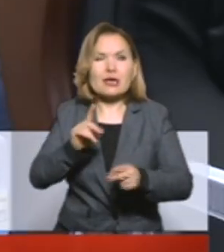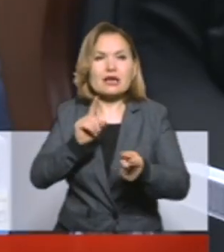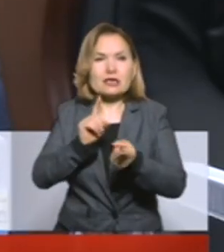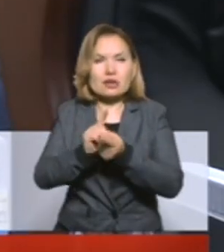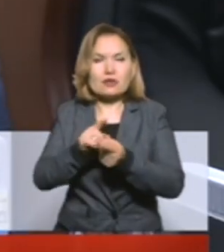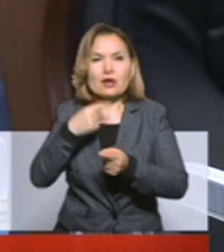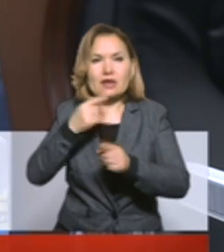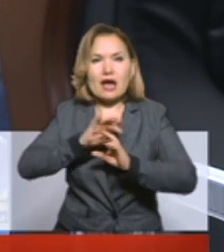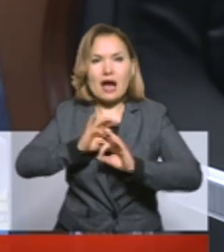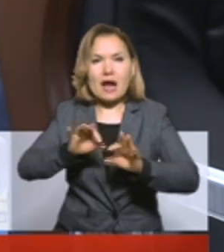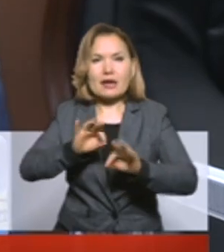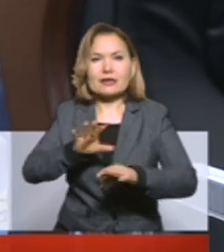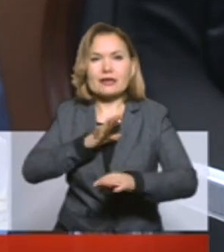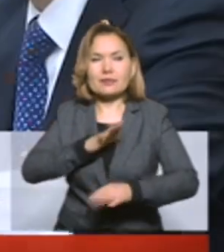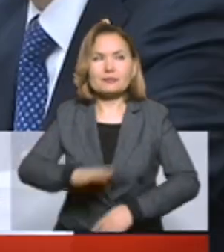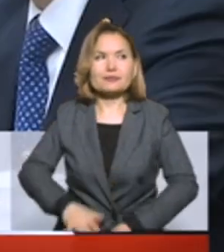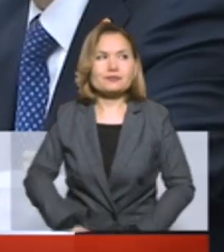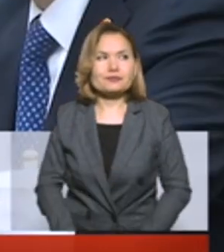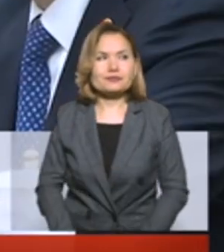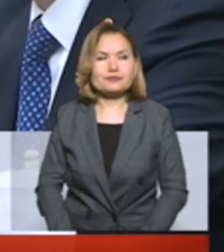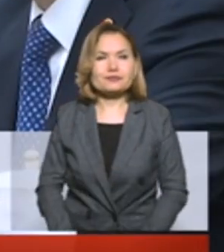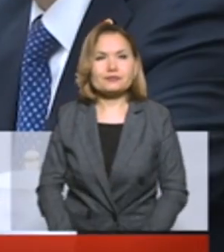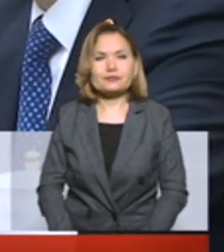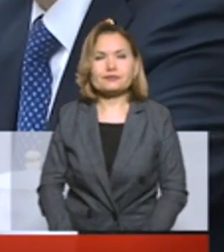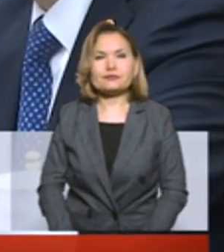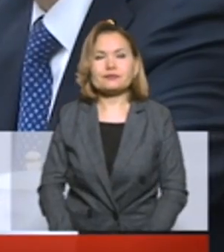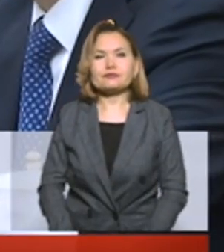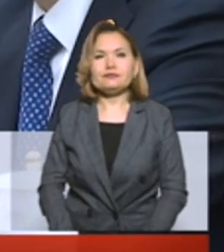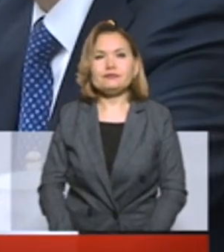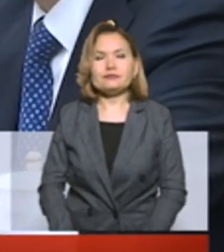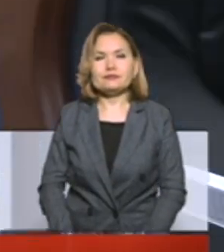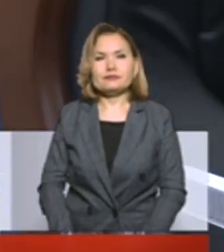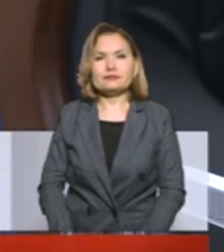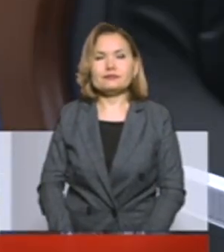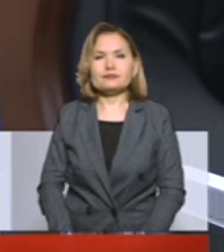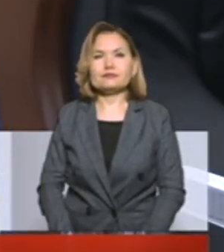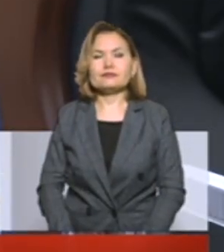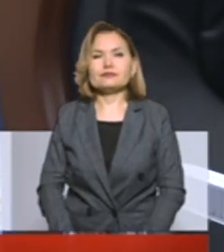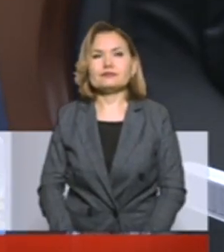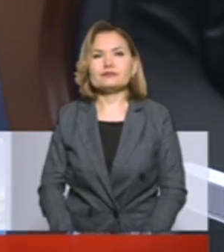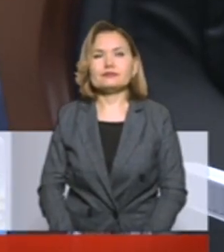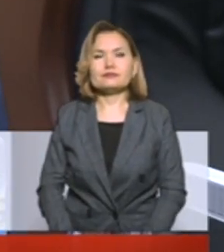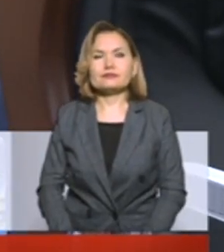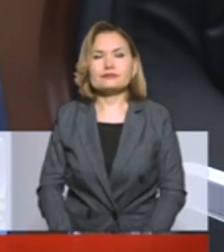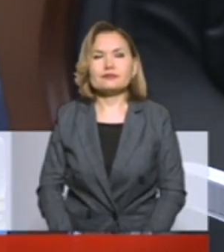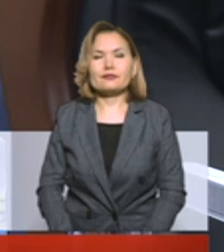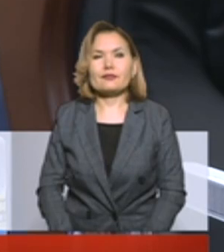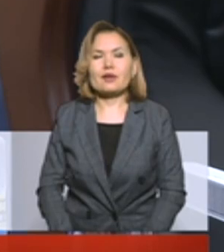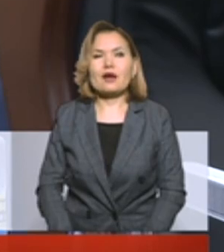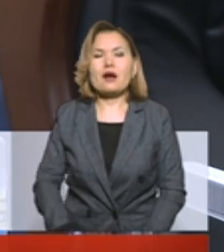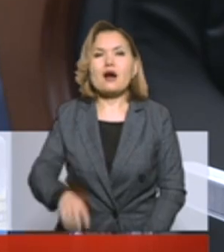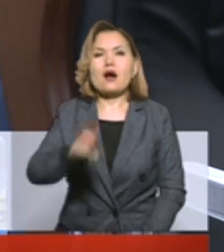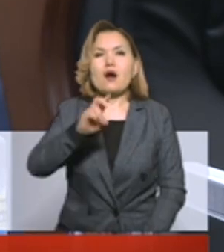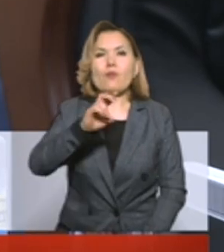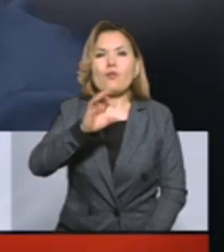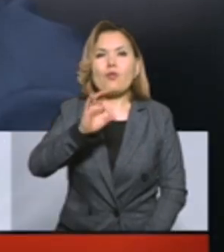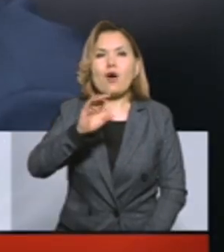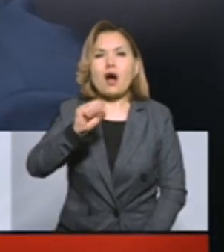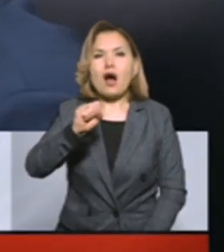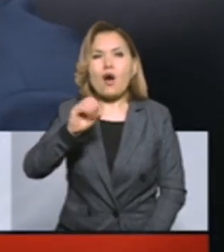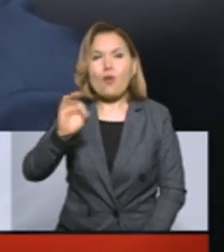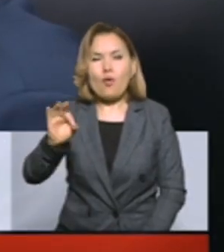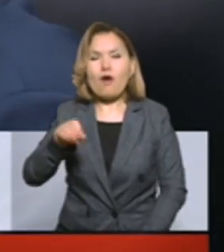белгілі болды. Я рад участию в работе форума Буао. Буао форумына